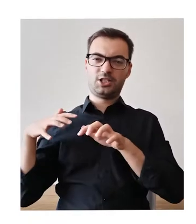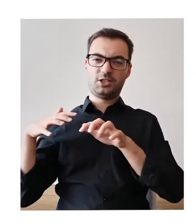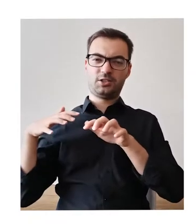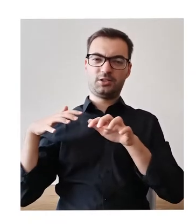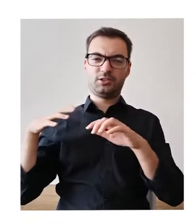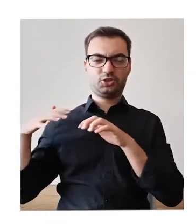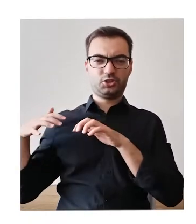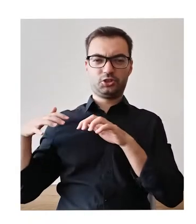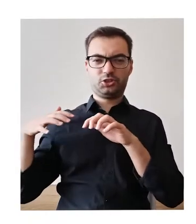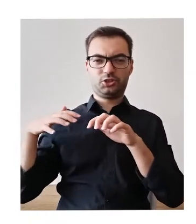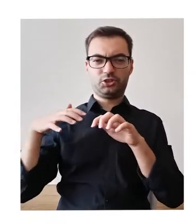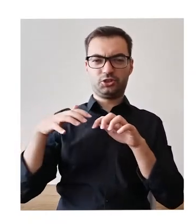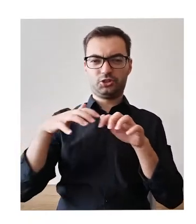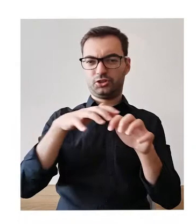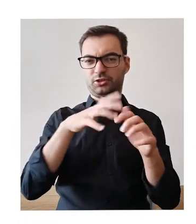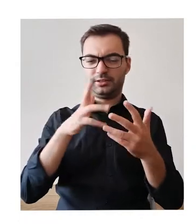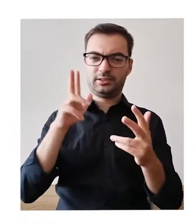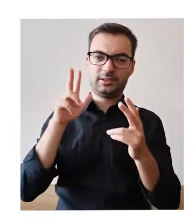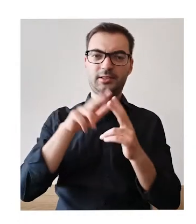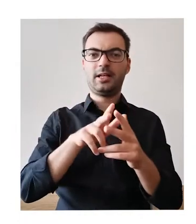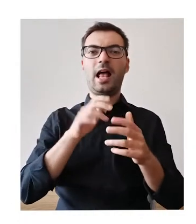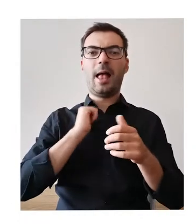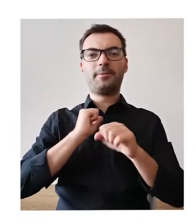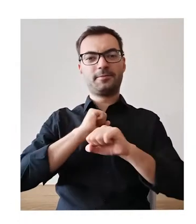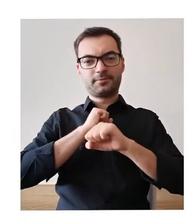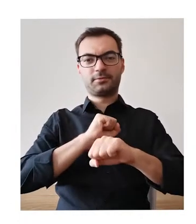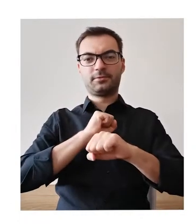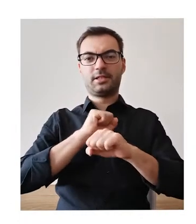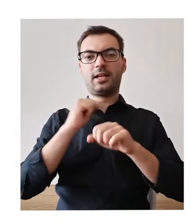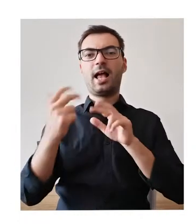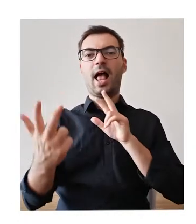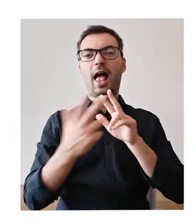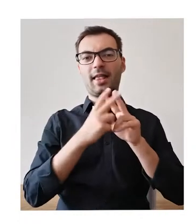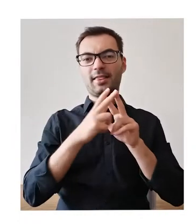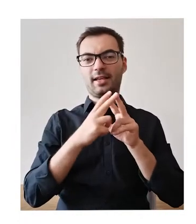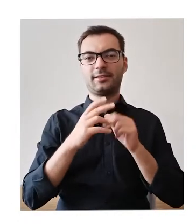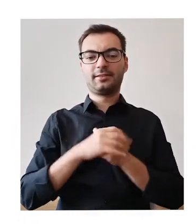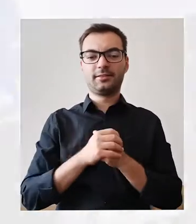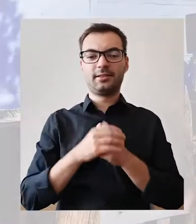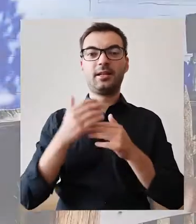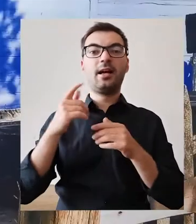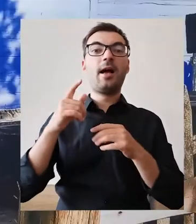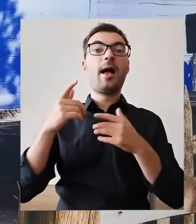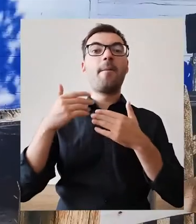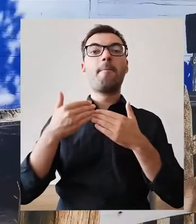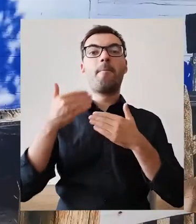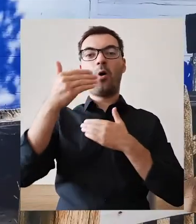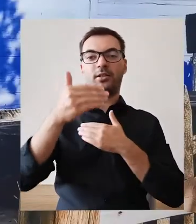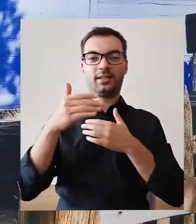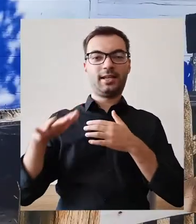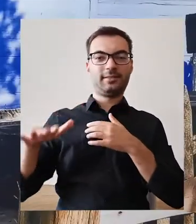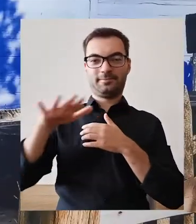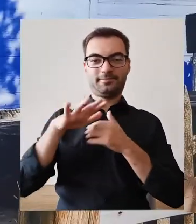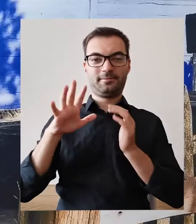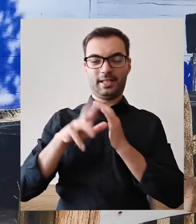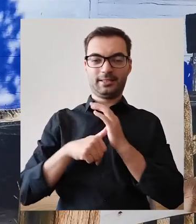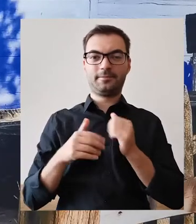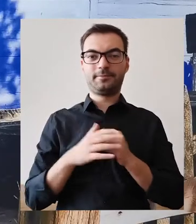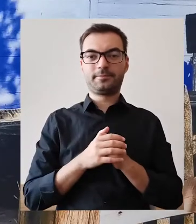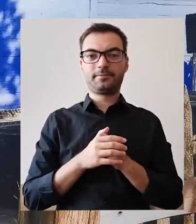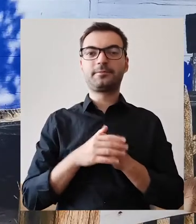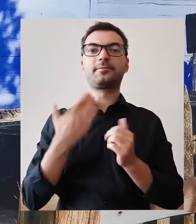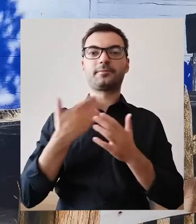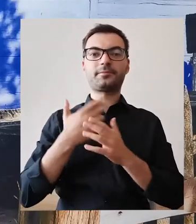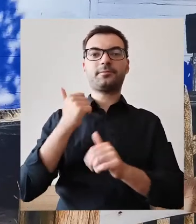ogrodzie na nie by powstrzymać atak z daleka od groma i jego mieszkańców stanem więc